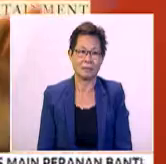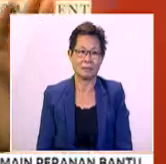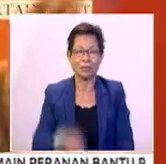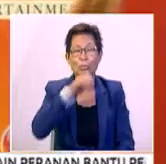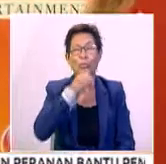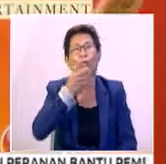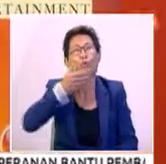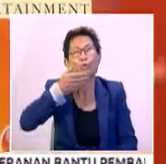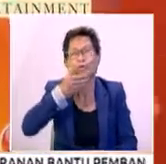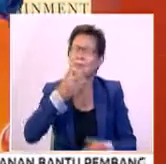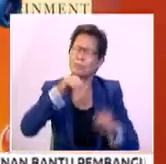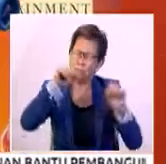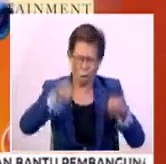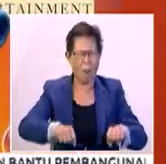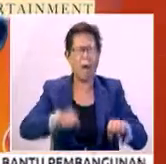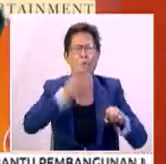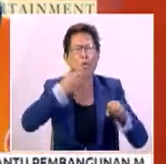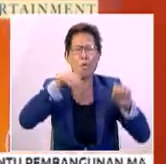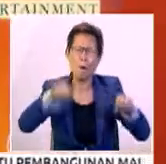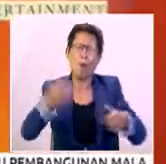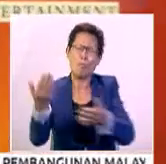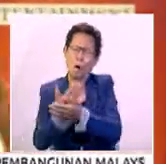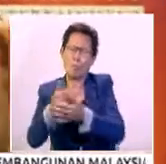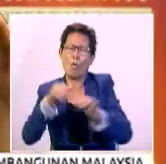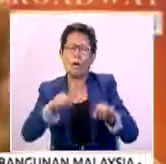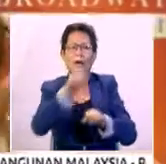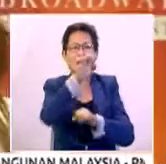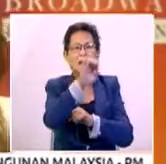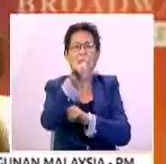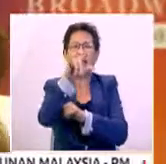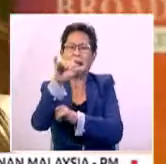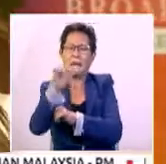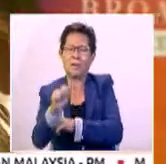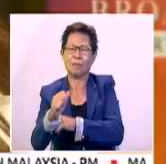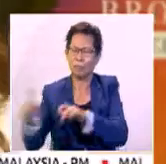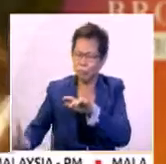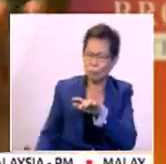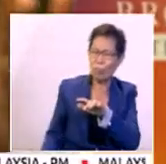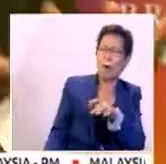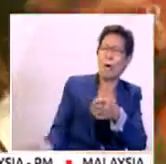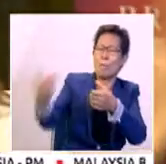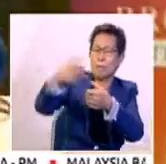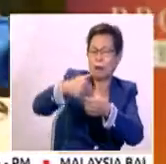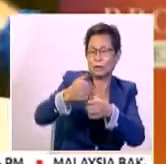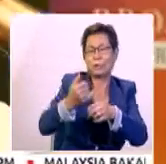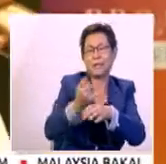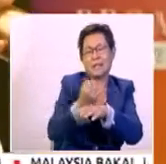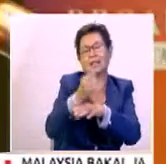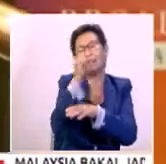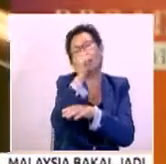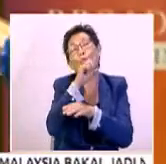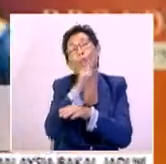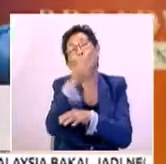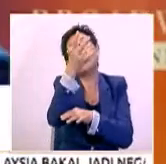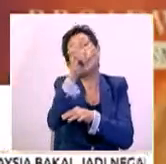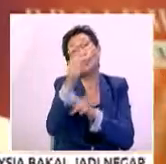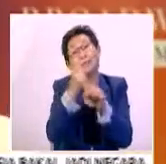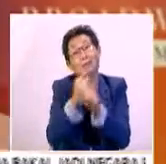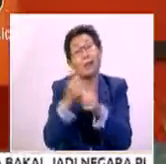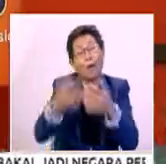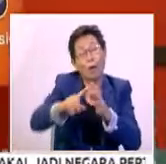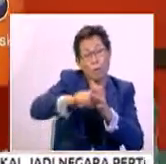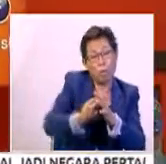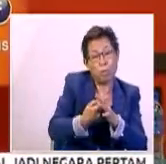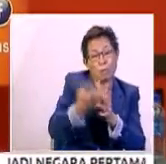Usia muda bukan penghalang untuk pendatang baru Ilya Guntabit mengorak langkah dalam industri seni. Berusia 17 tahun, beliau